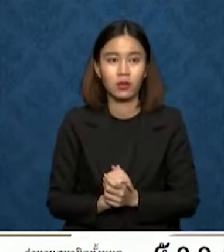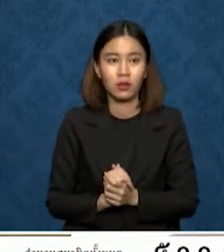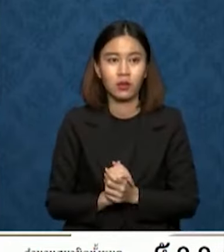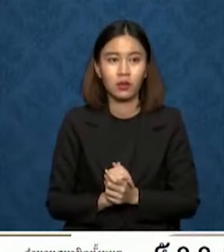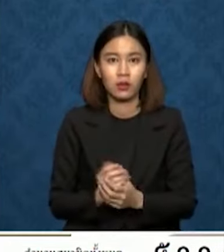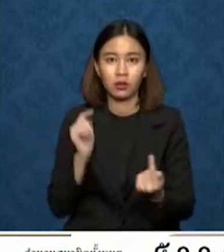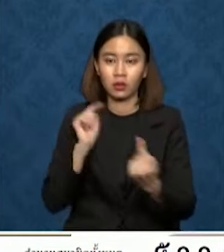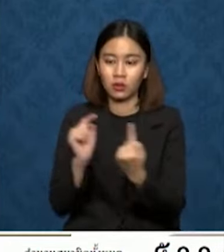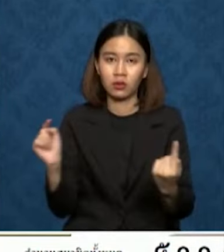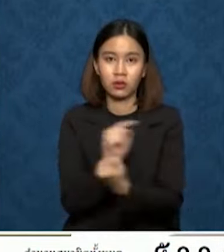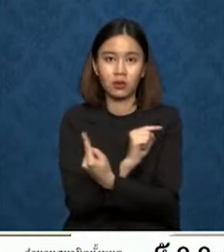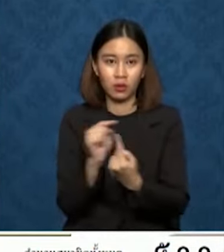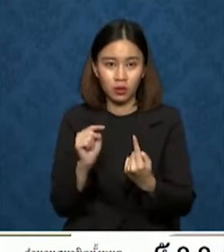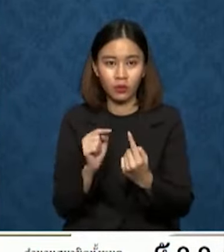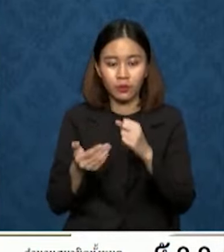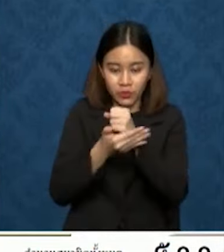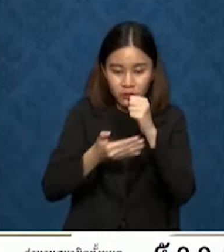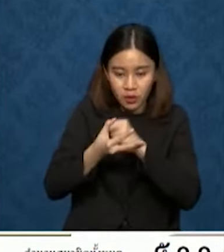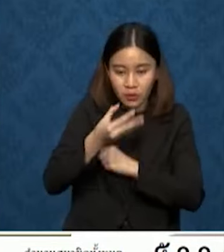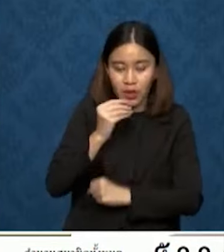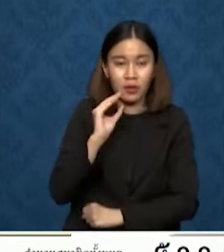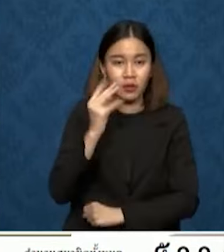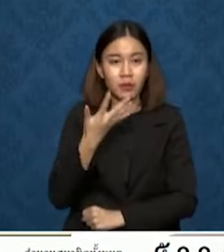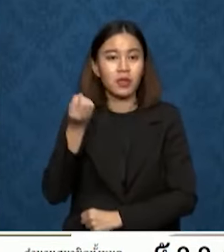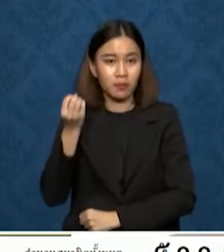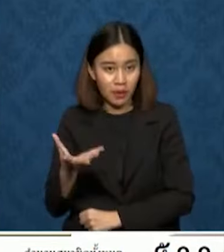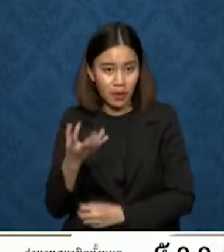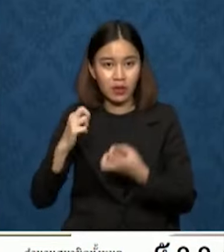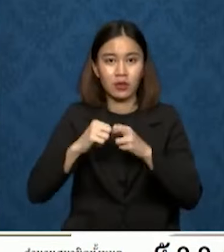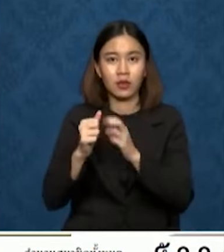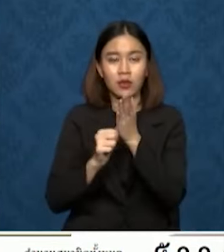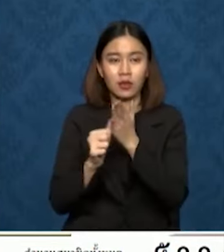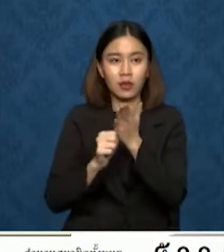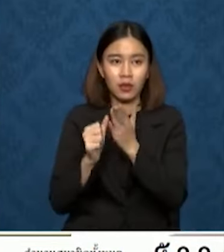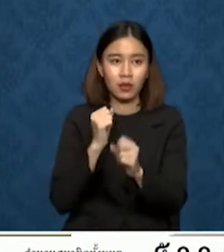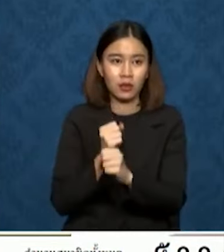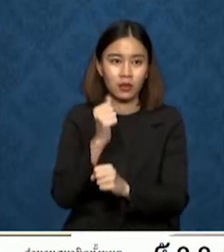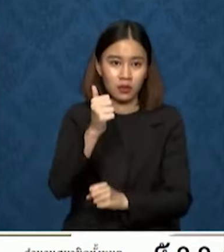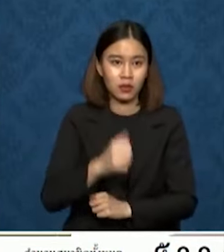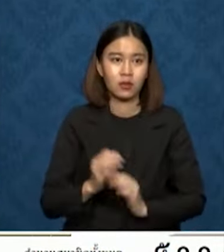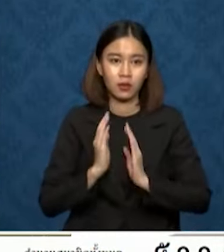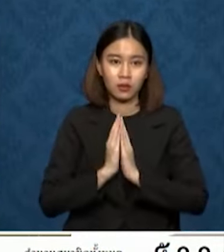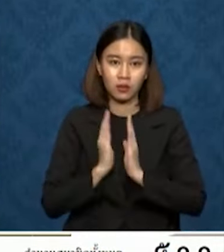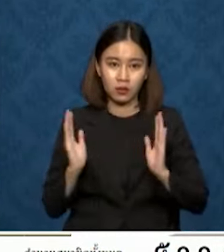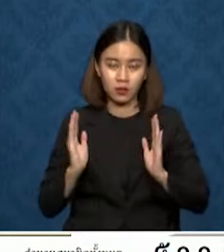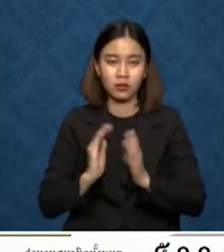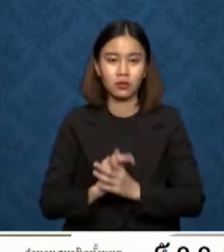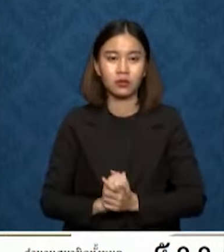เกินสุดสังคมและไม่กลับไปเสบยาสบตดจะมีสูงมากและสามารถแ้ปัหาได้ตามที่ผมได้เนยมมาเป็ไว้ขอคุณพัฐานครับ